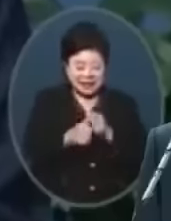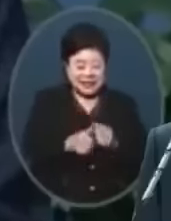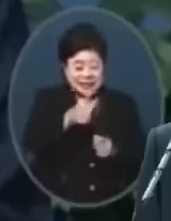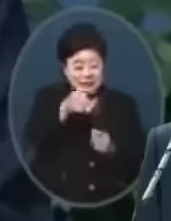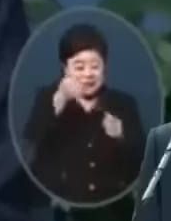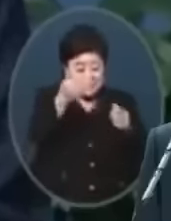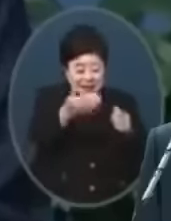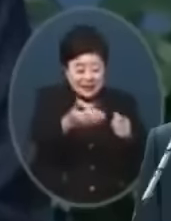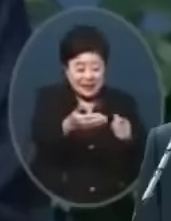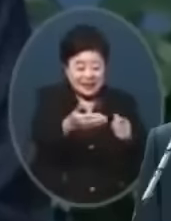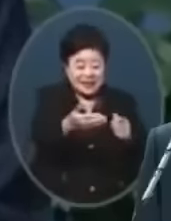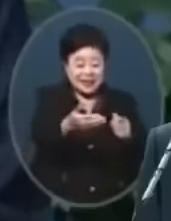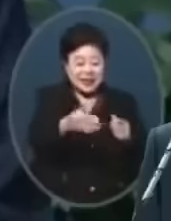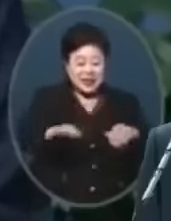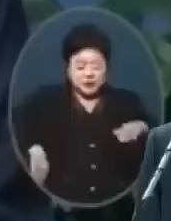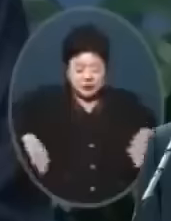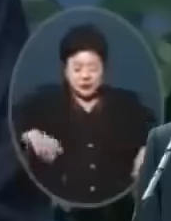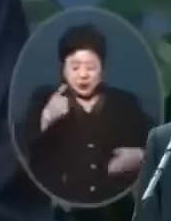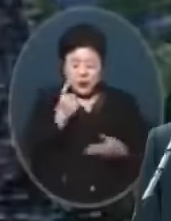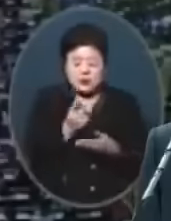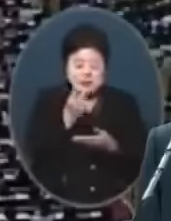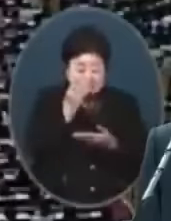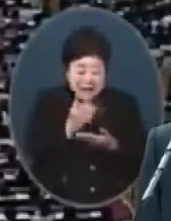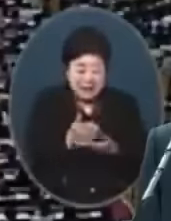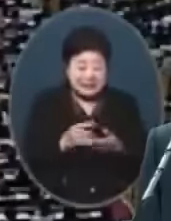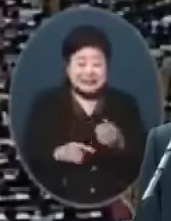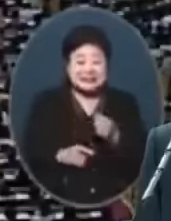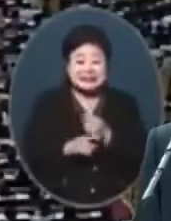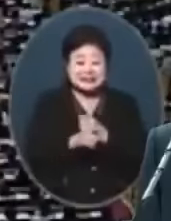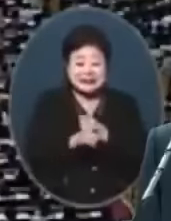하나님께 빈손 들고 나지 말아요.